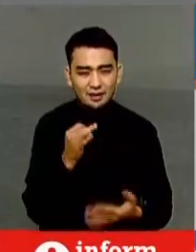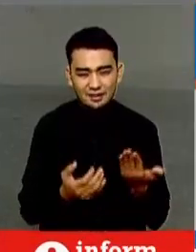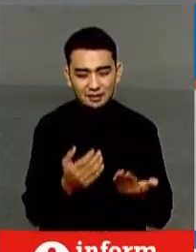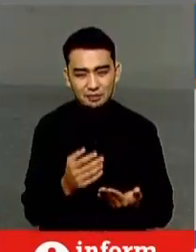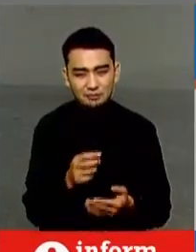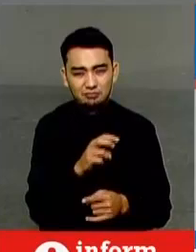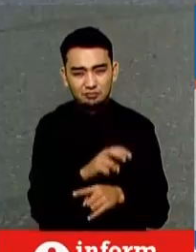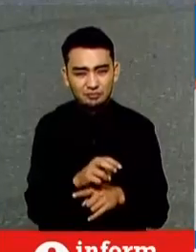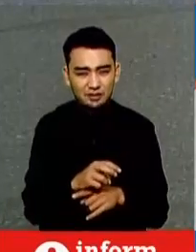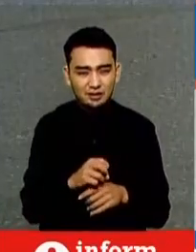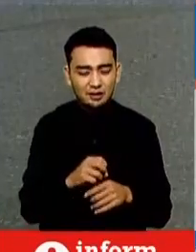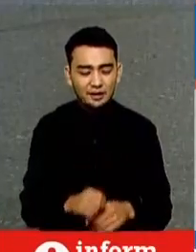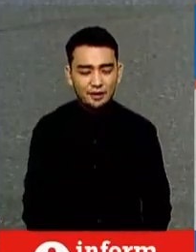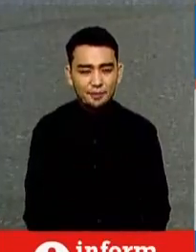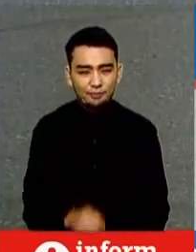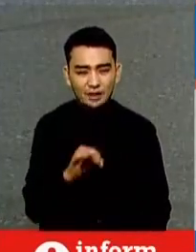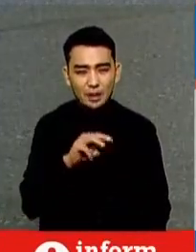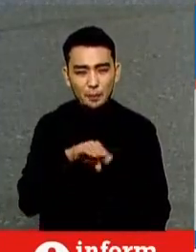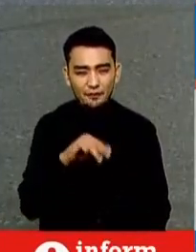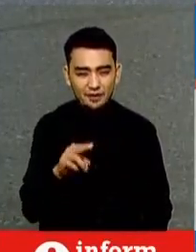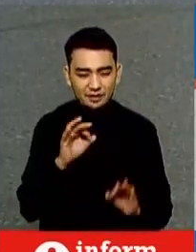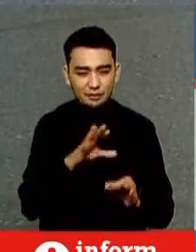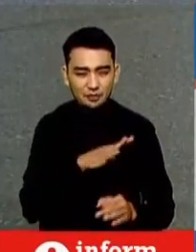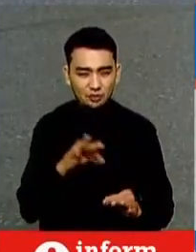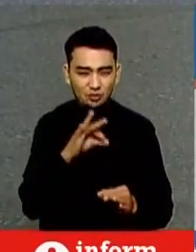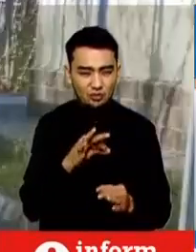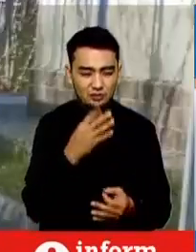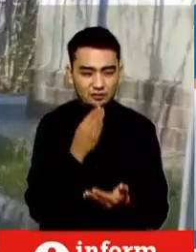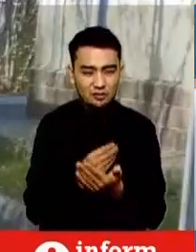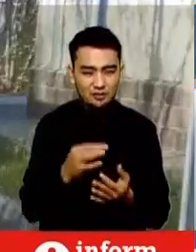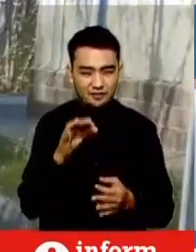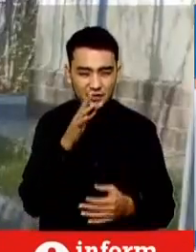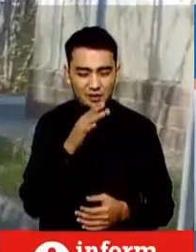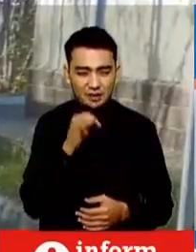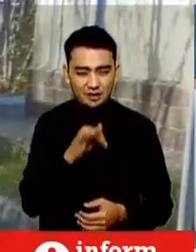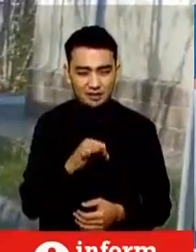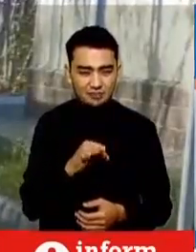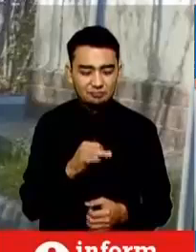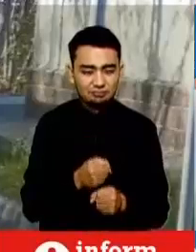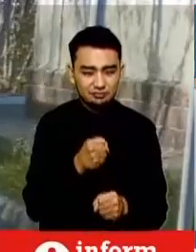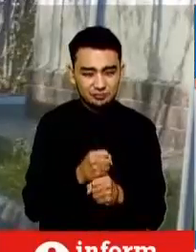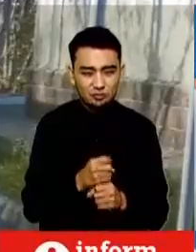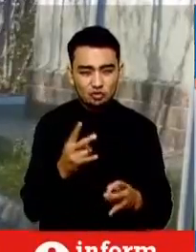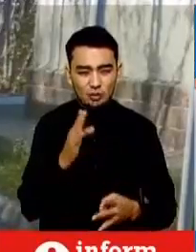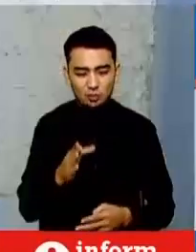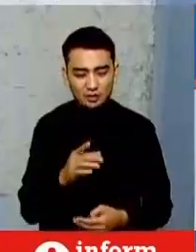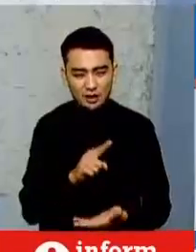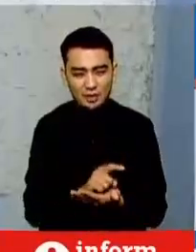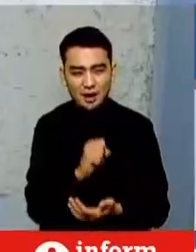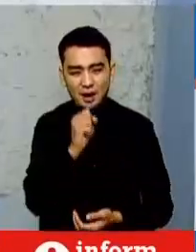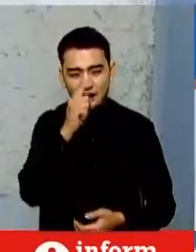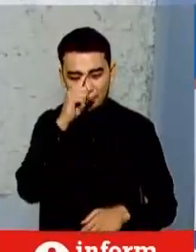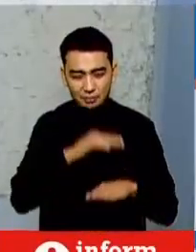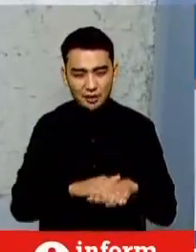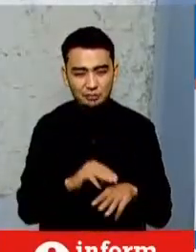домой, чтобы они протрезвели. По расчетам МВД в стране необходимо построить еще 30 медвытрезвителей. Заняться этим необходимо акиматам и